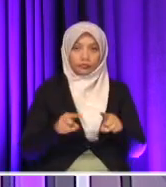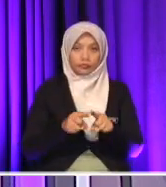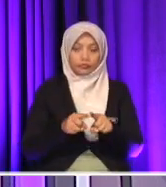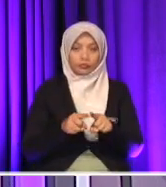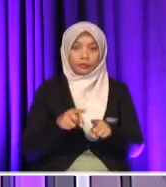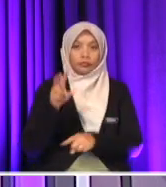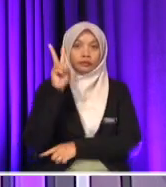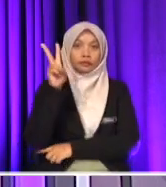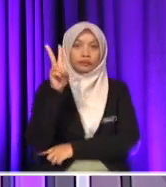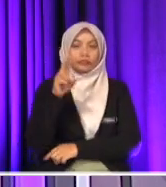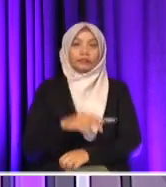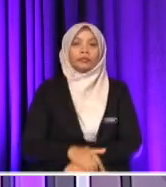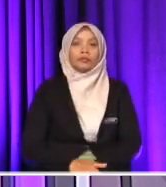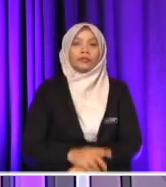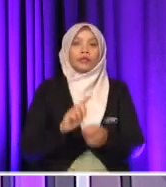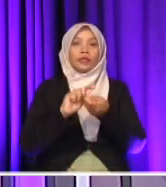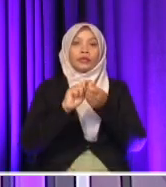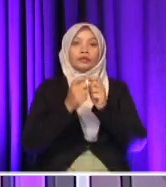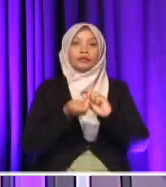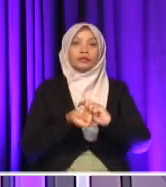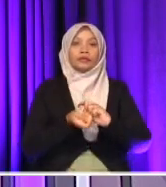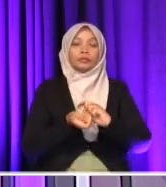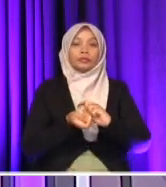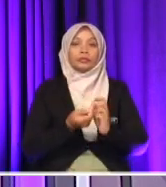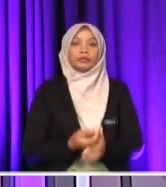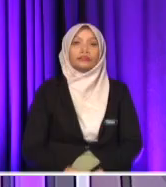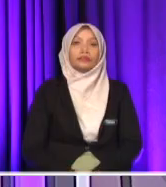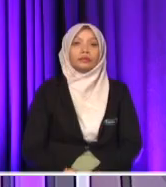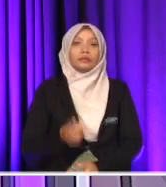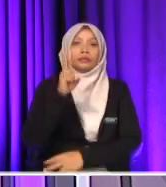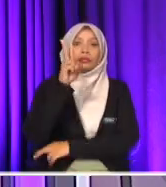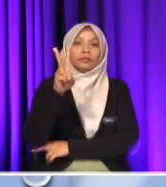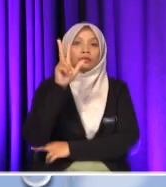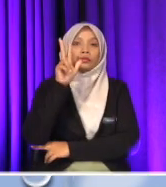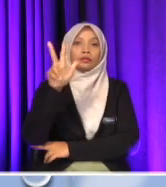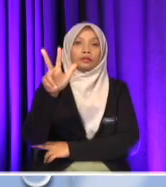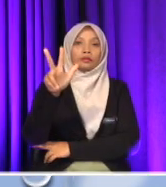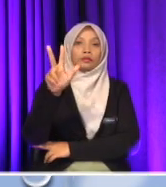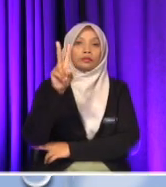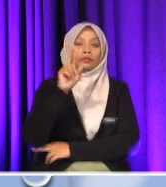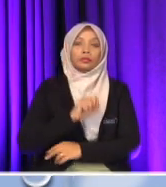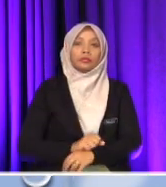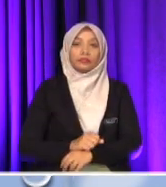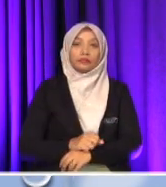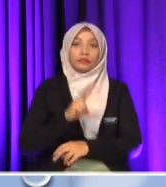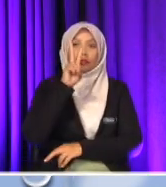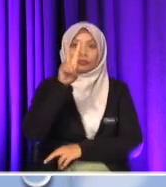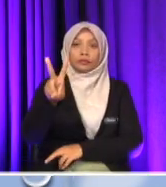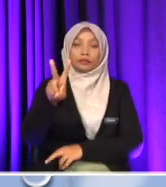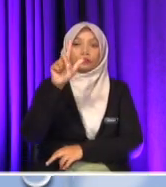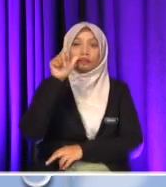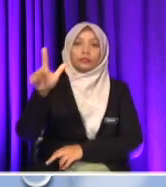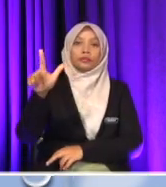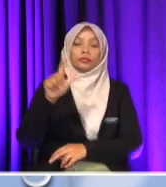ni regangan berkearuhanan, kita tukar ni segitiga voltan, VL, voltan pada peraruh. Voltan pada peraruh sini